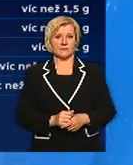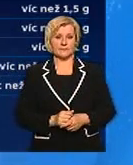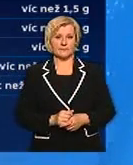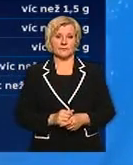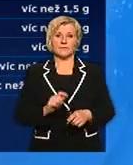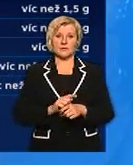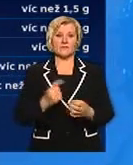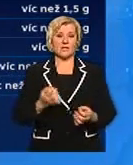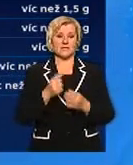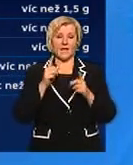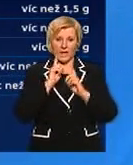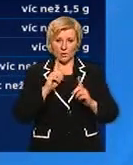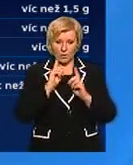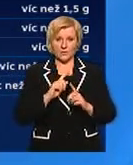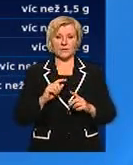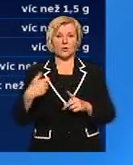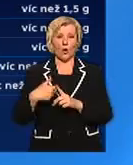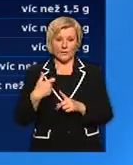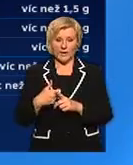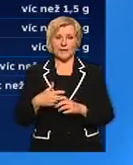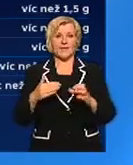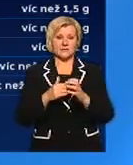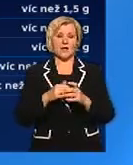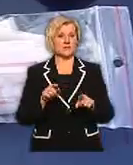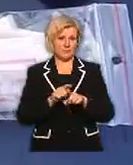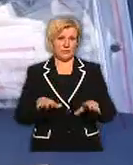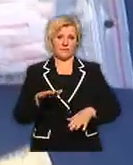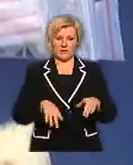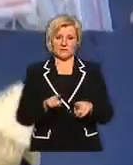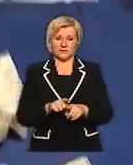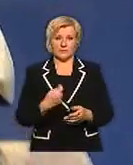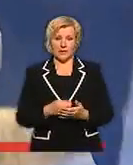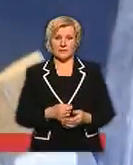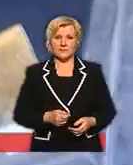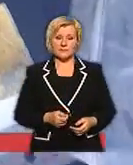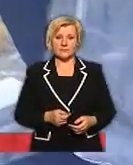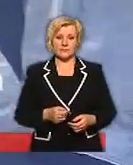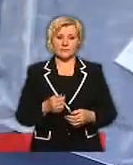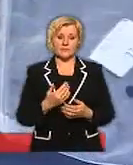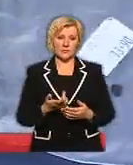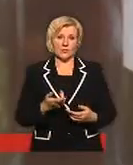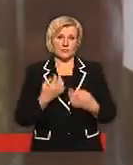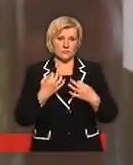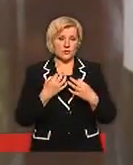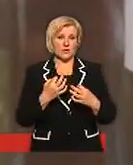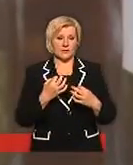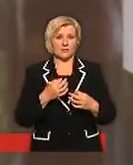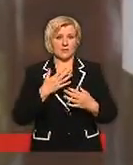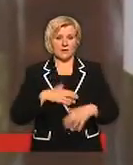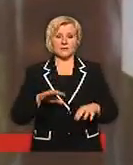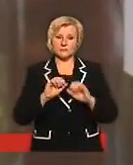V případě heroinu, kokainu a extáze se povolené množství nezměnilo. My vítáme relativní